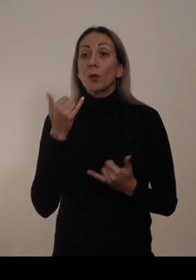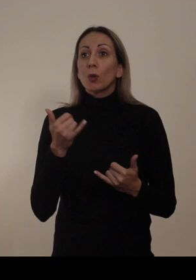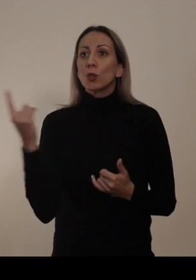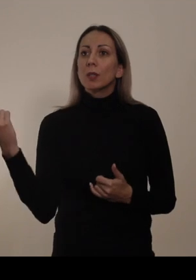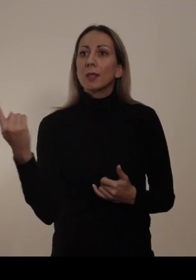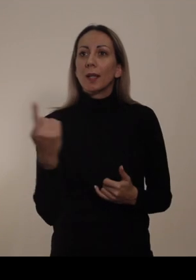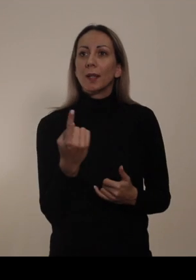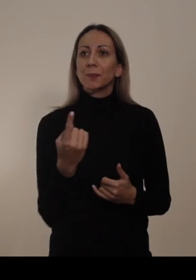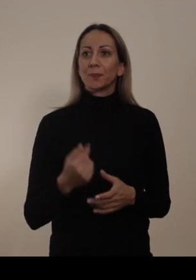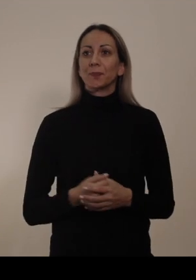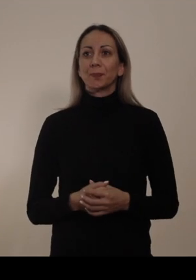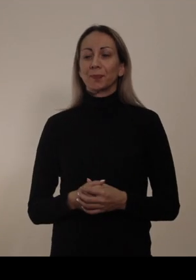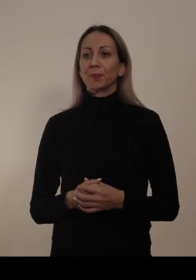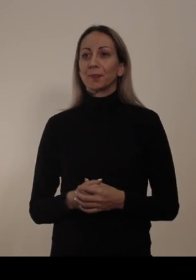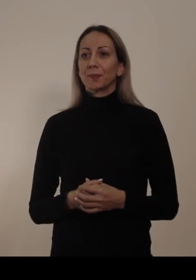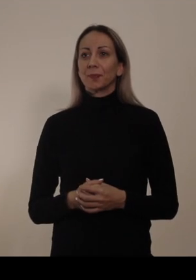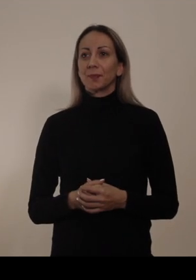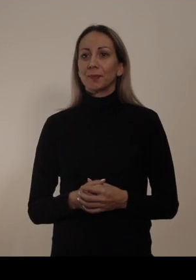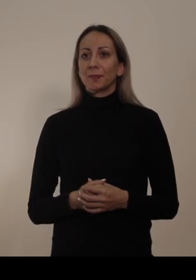Da vidimo tko će nam sada doći.